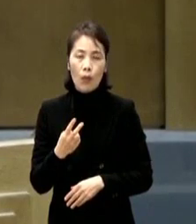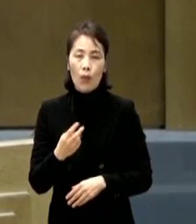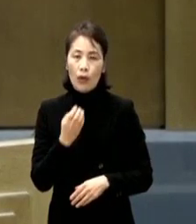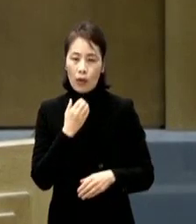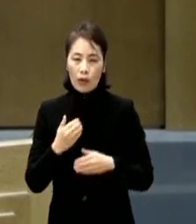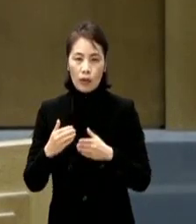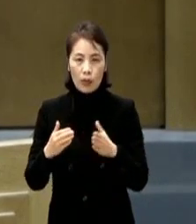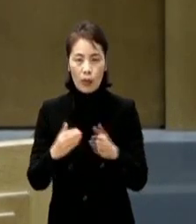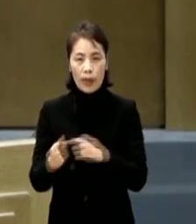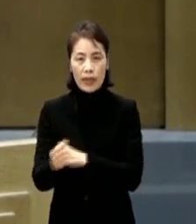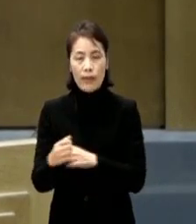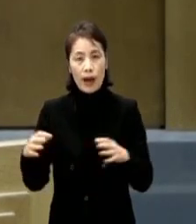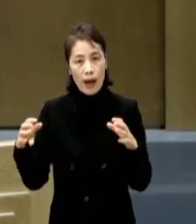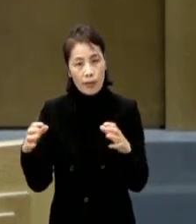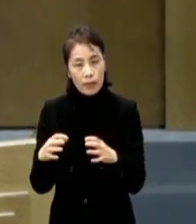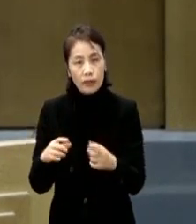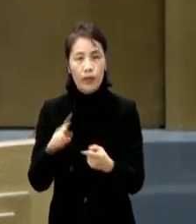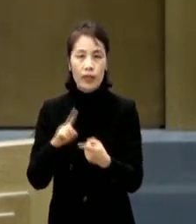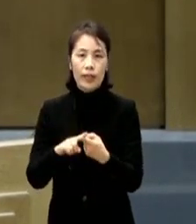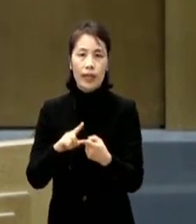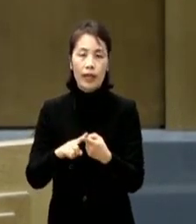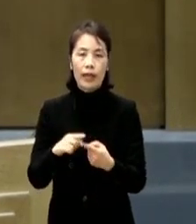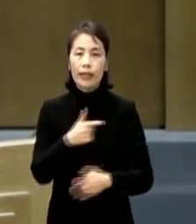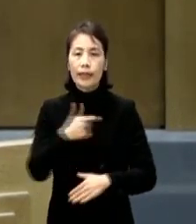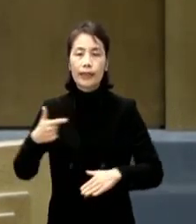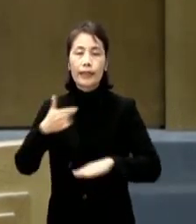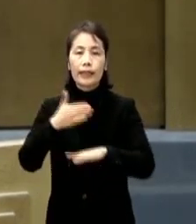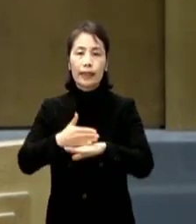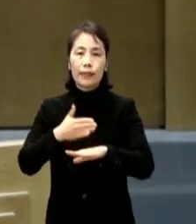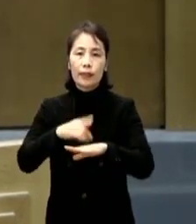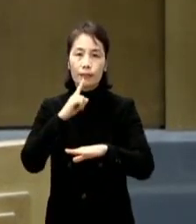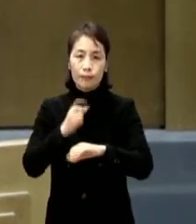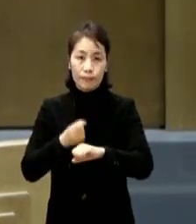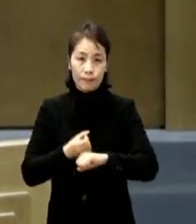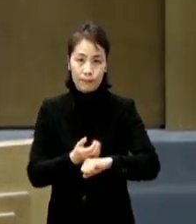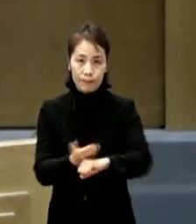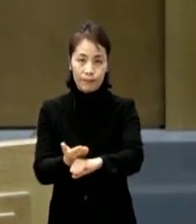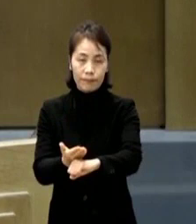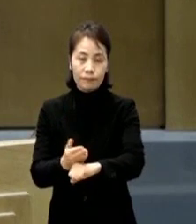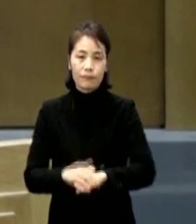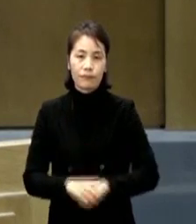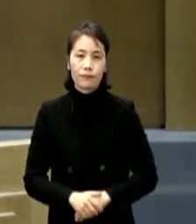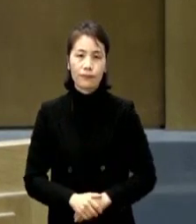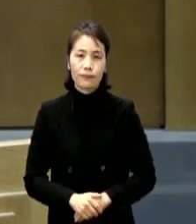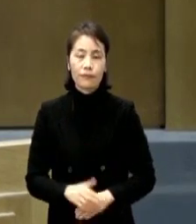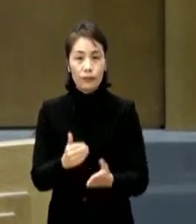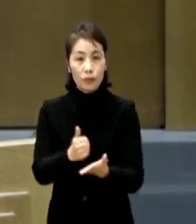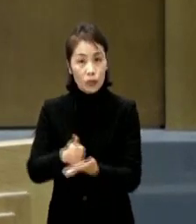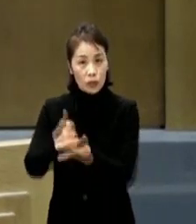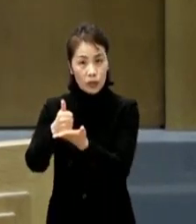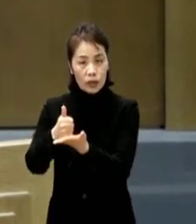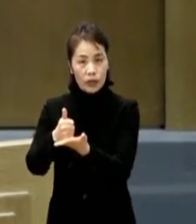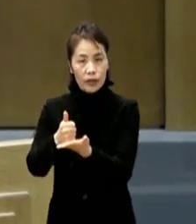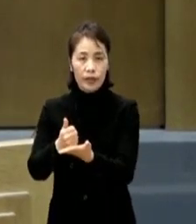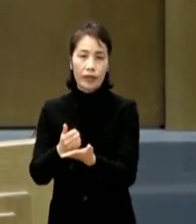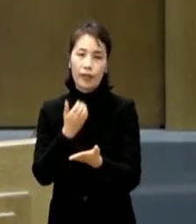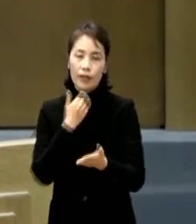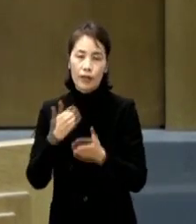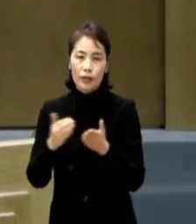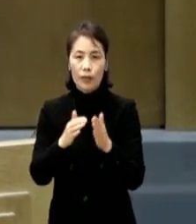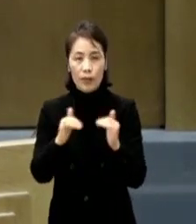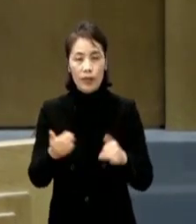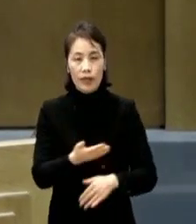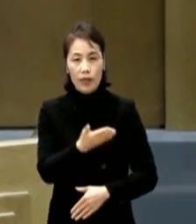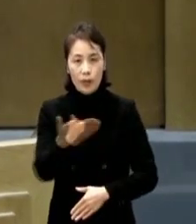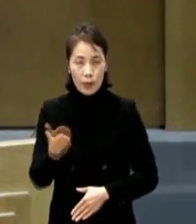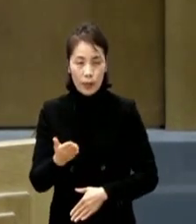있도록 협조해 주신 것에 다시 한번 감사의 말씀을 드립니다. 존경하는 도민 여러분,